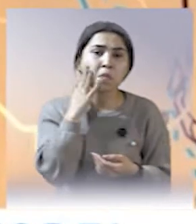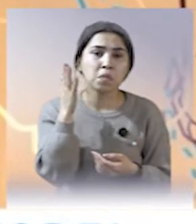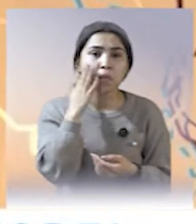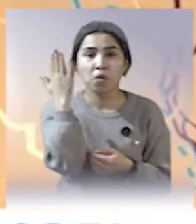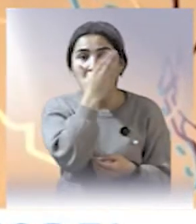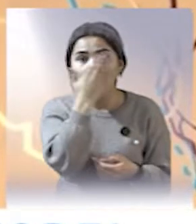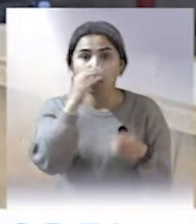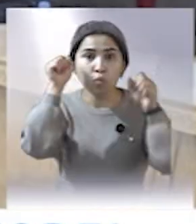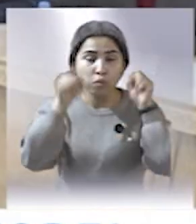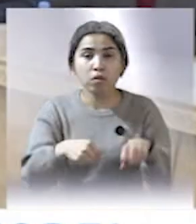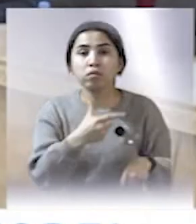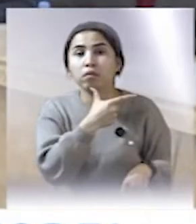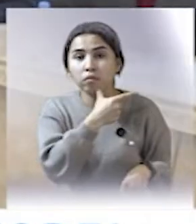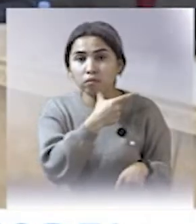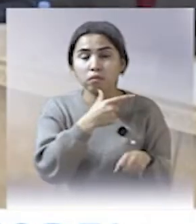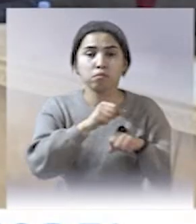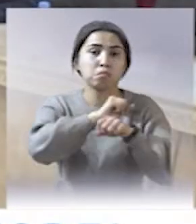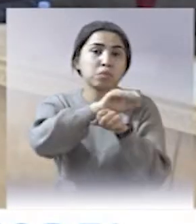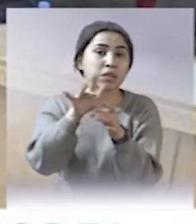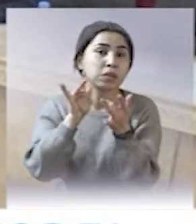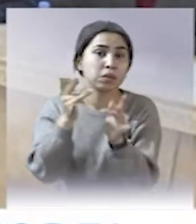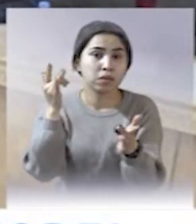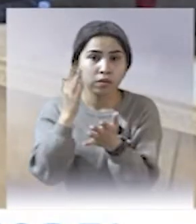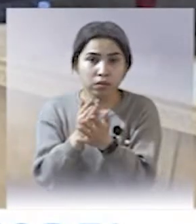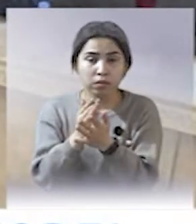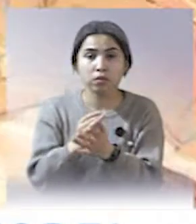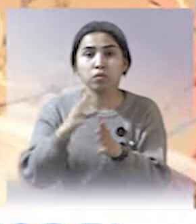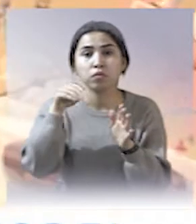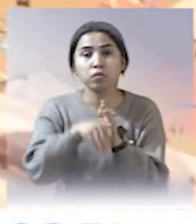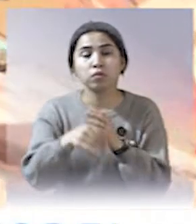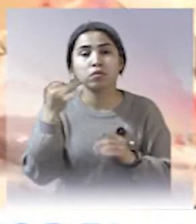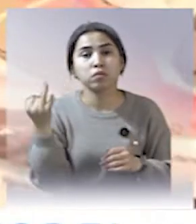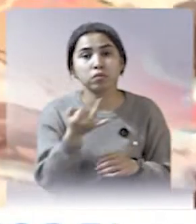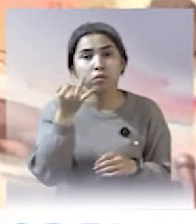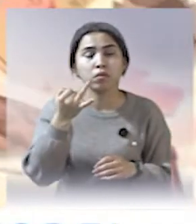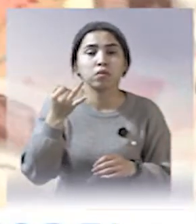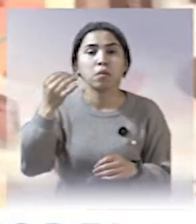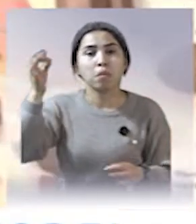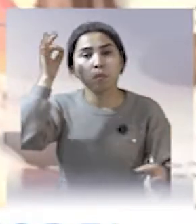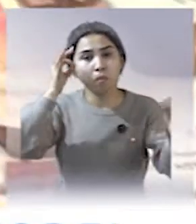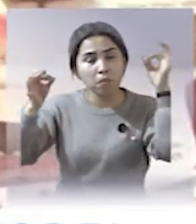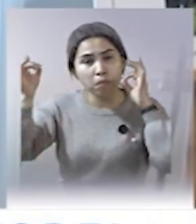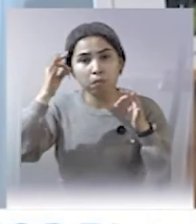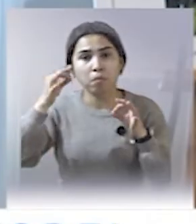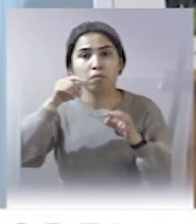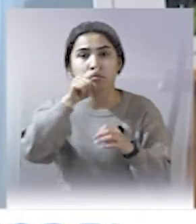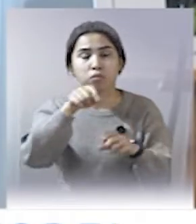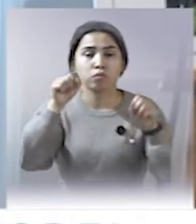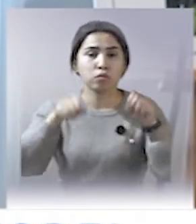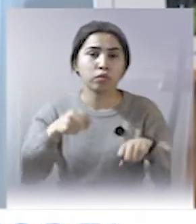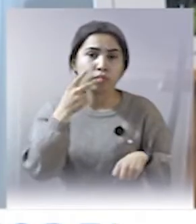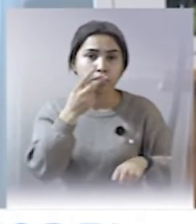видеолар әзірленіп, әлеуметтік желге таратылды. Тұсаукесерге жиылған зиялы қауым өкілдерінің ескертпелері мен ұсыныстары да болды.